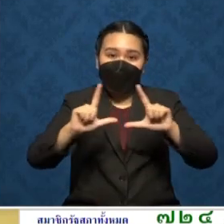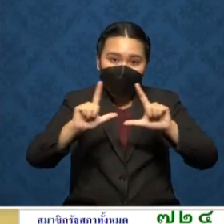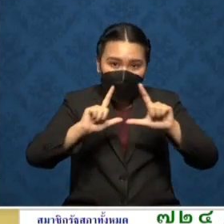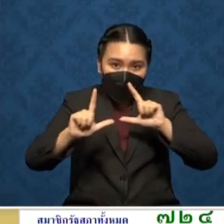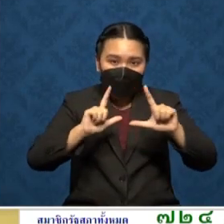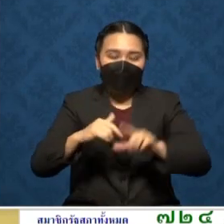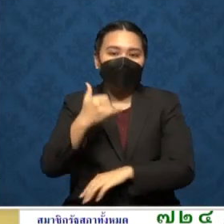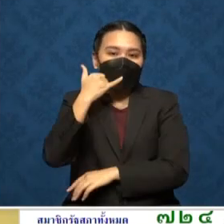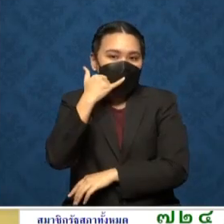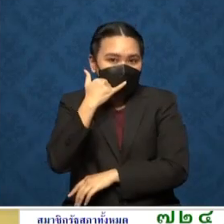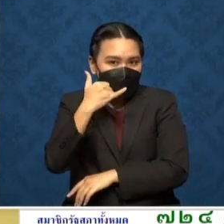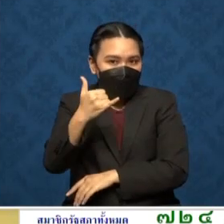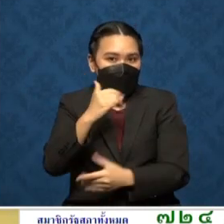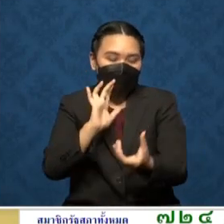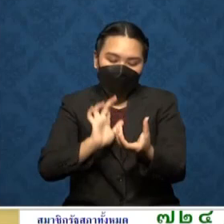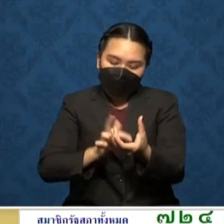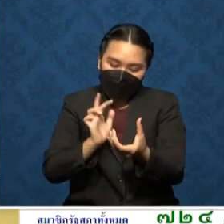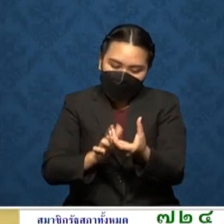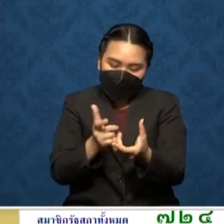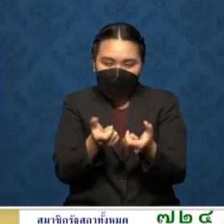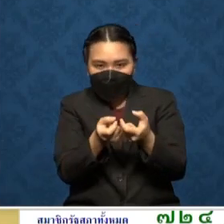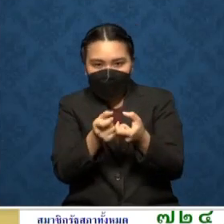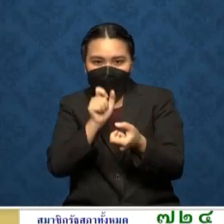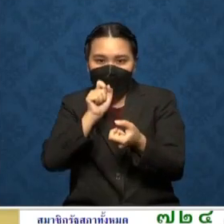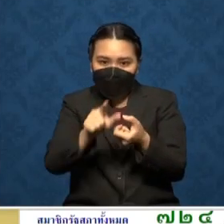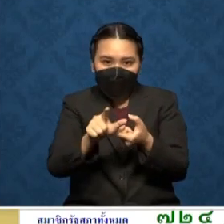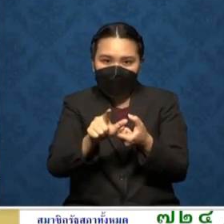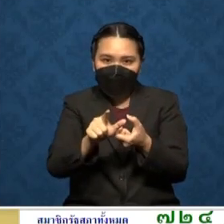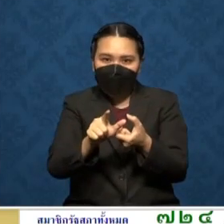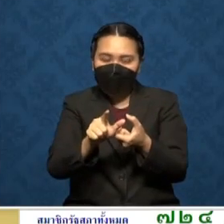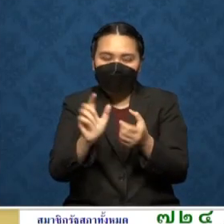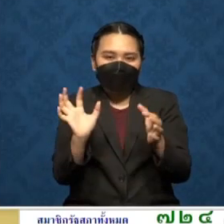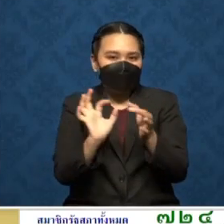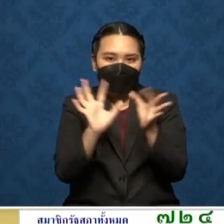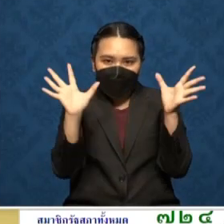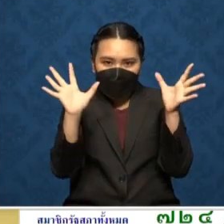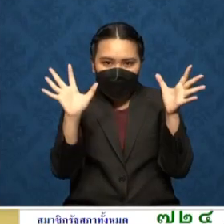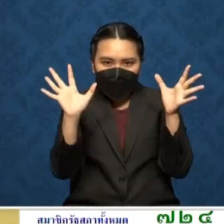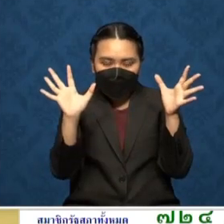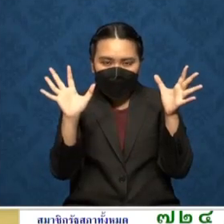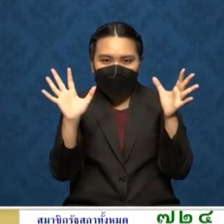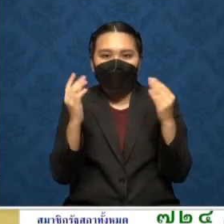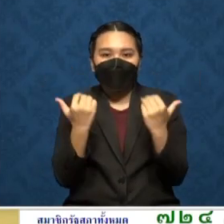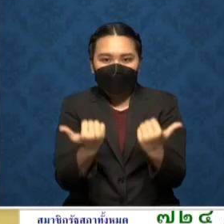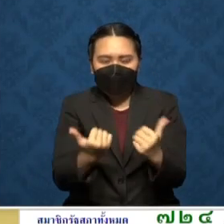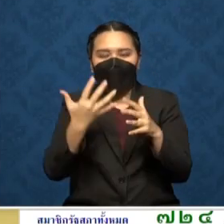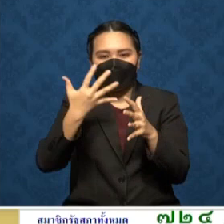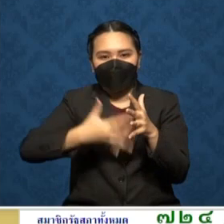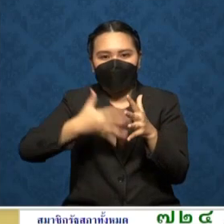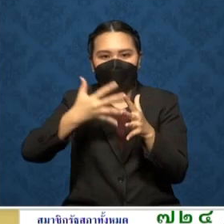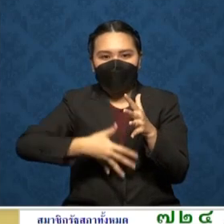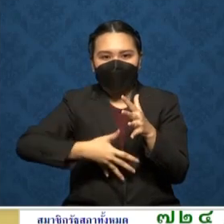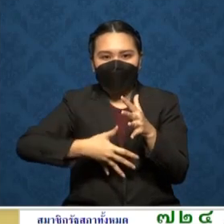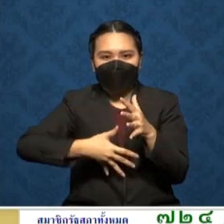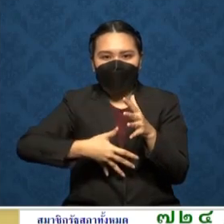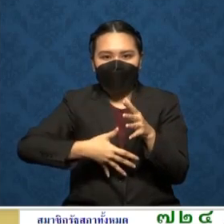พท์มือถือไม่เรียกว่าคำร้องนี่ก็เป็นอุปสรรค